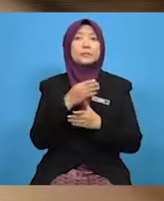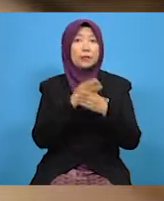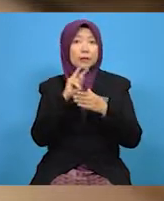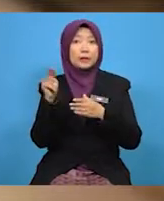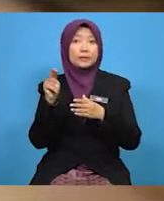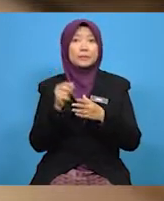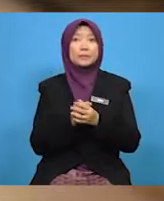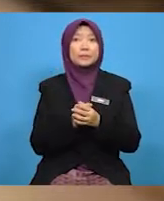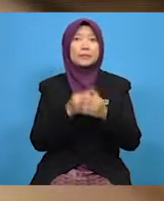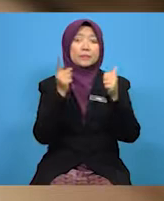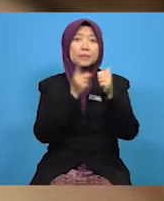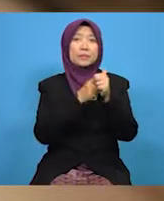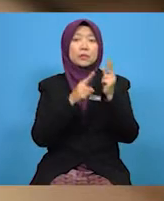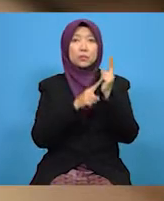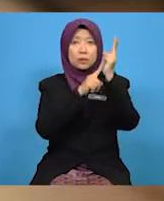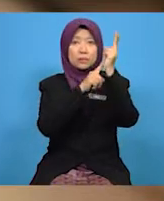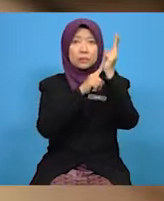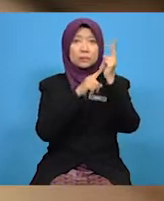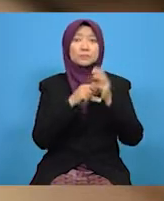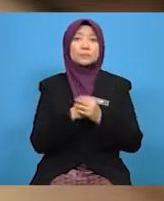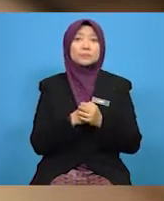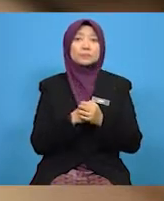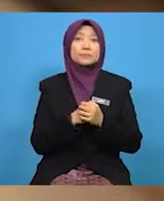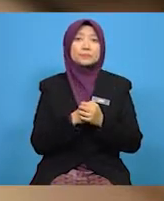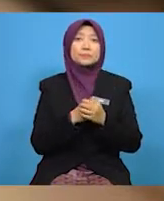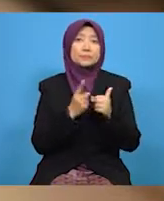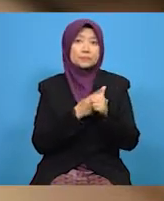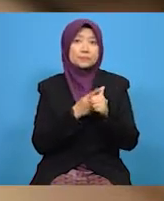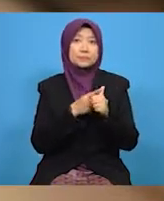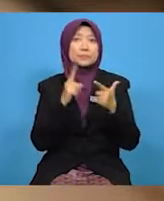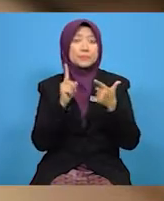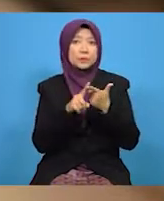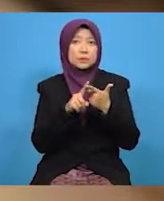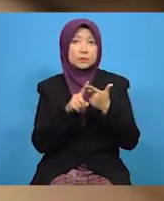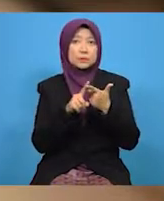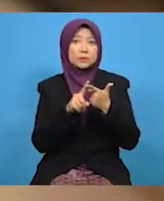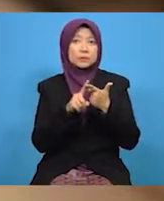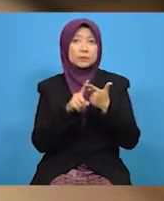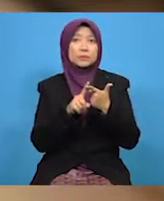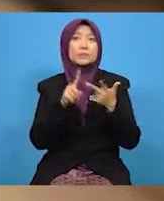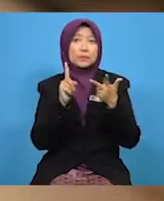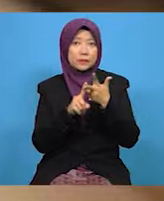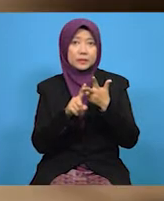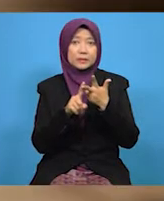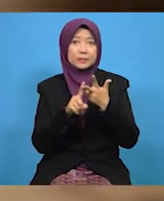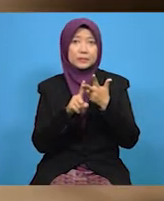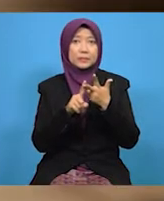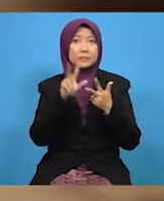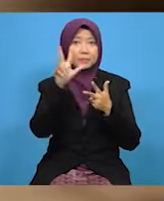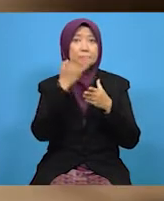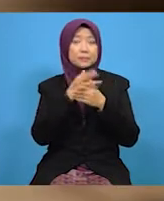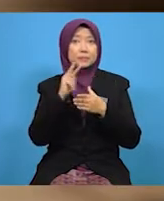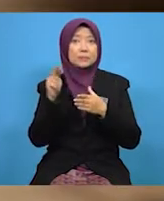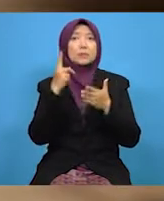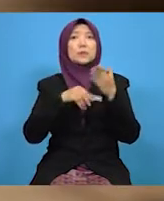iaitu sektor utama atau sektor pertama, sektor kedua dan sektor ketiga. Apakah